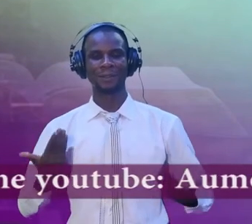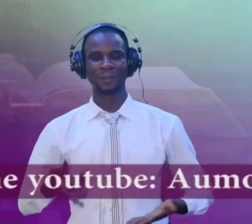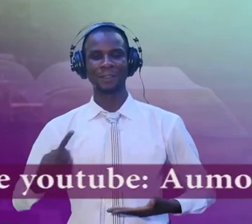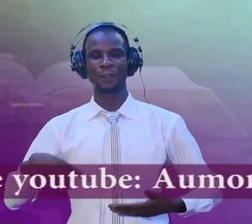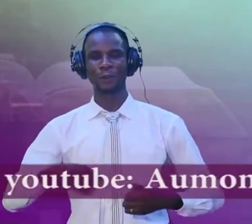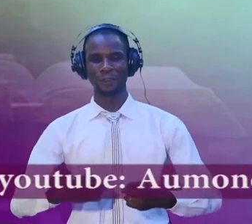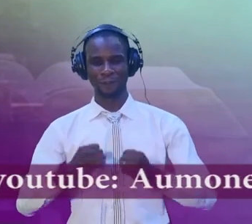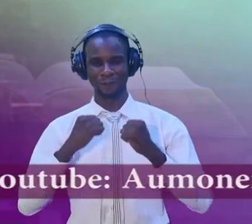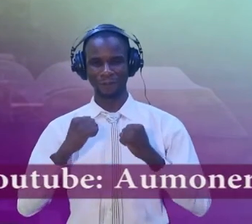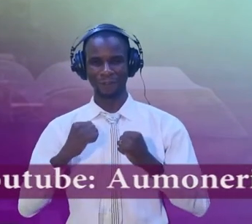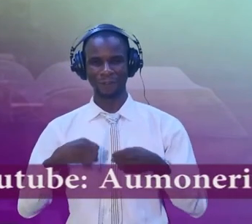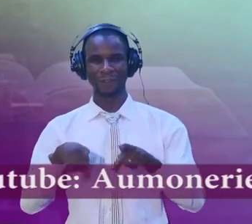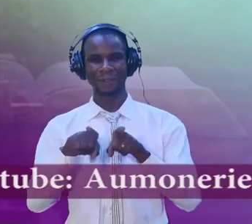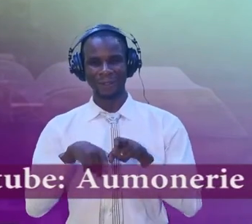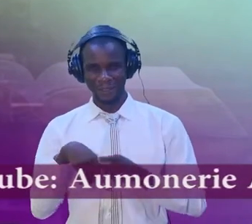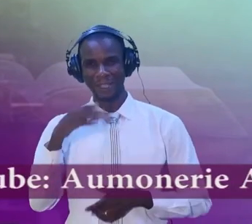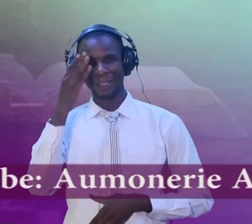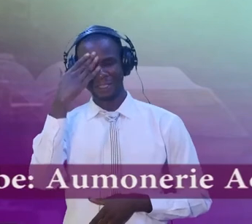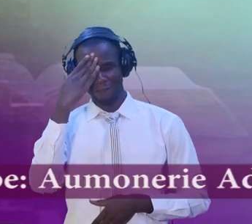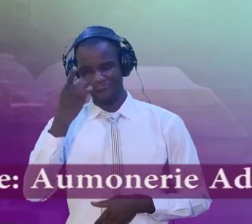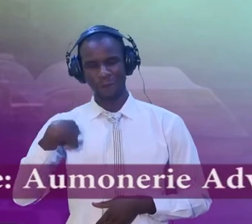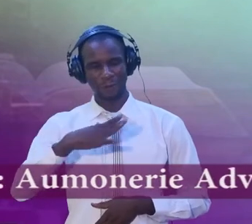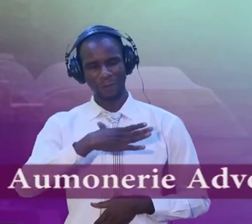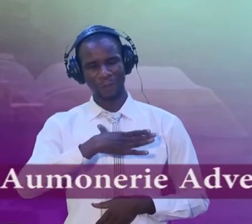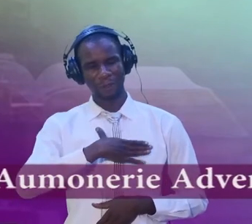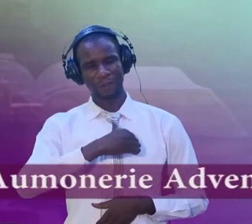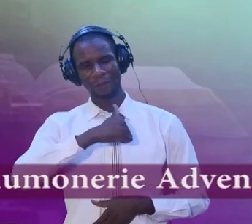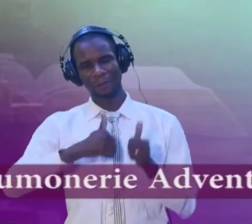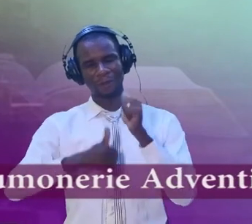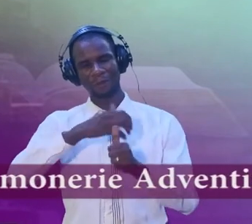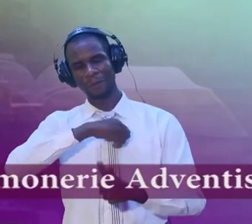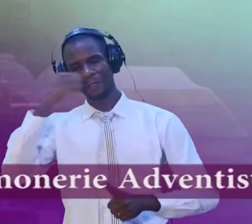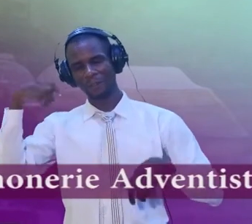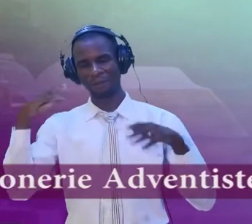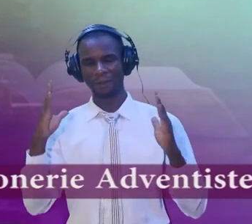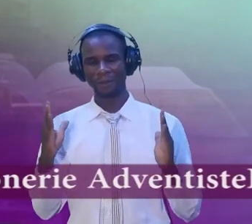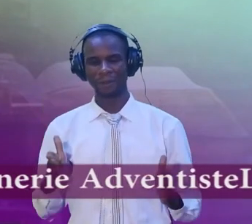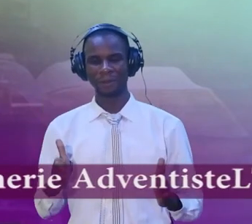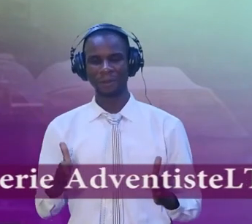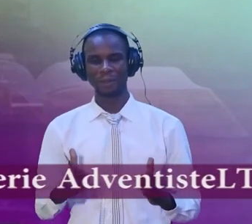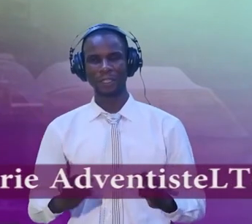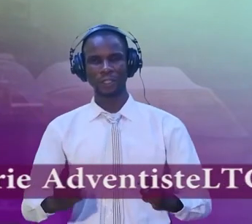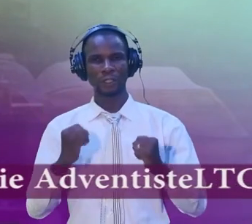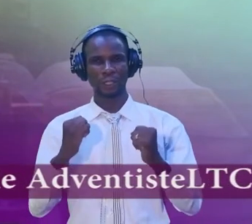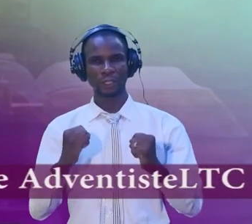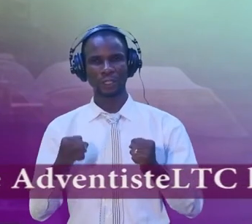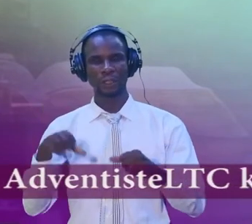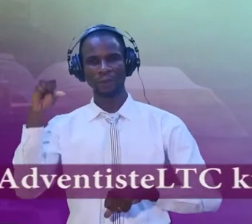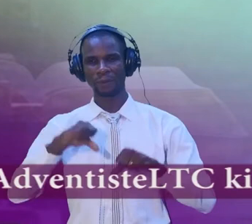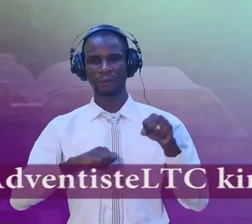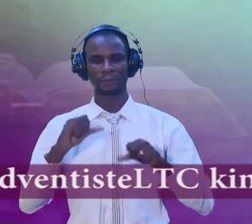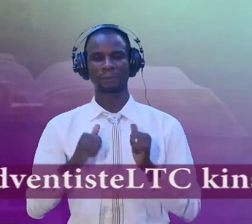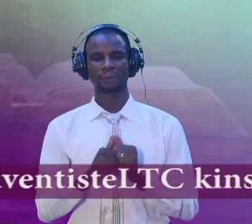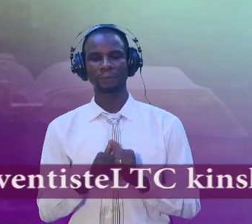Ndio maana ni lazima tuwe na furaha, tushangilie, tuwe na uhakika kwamba sisi tumeshinda, na zaidi